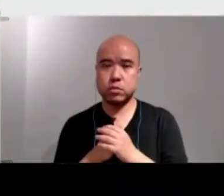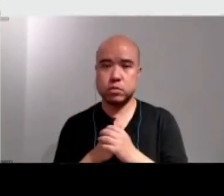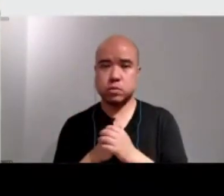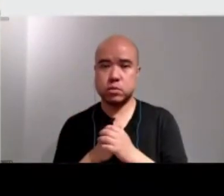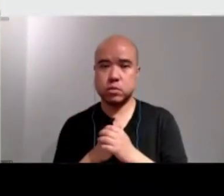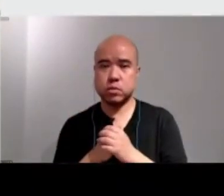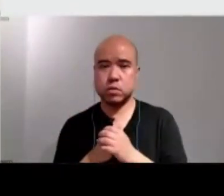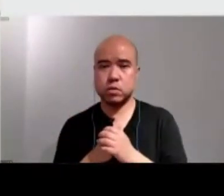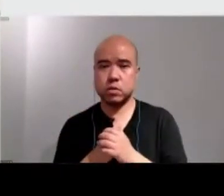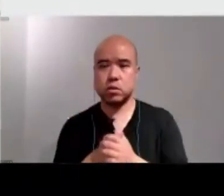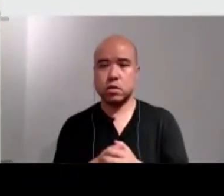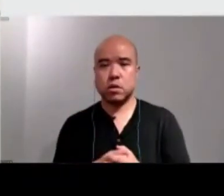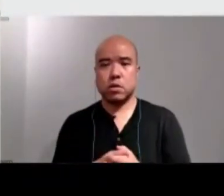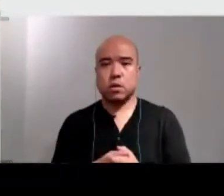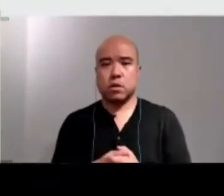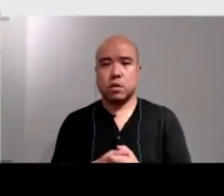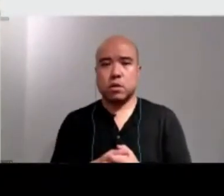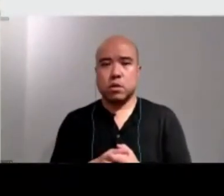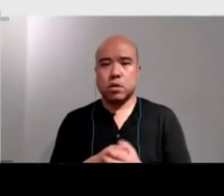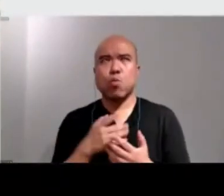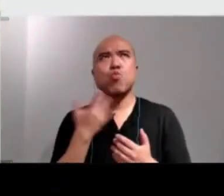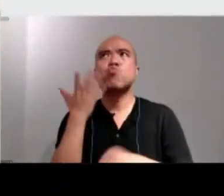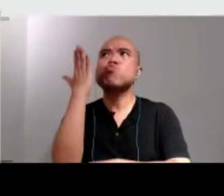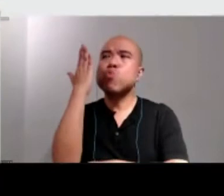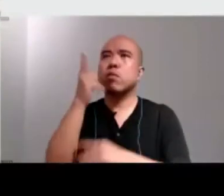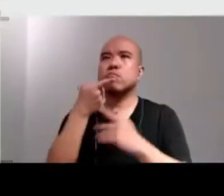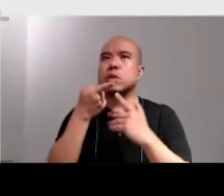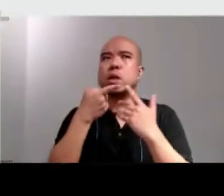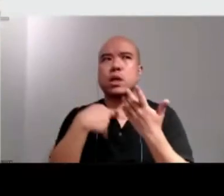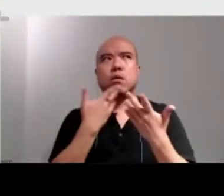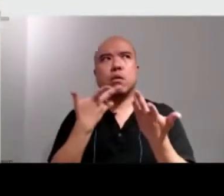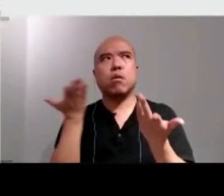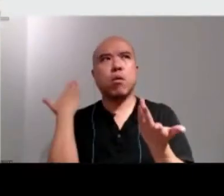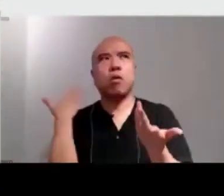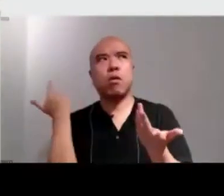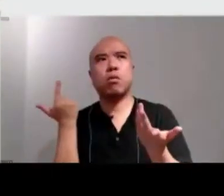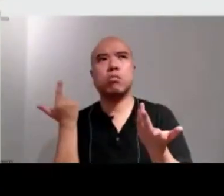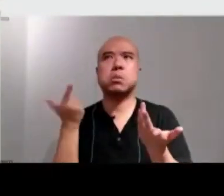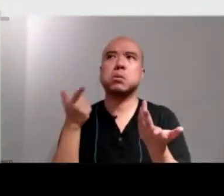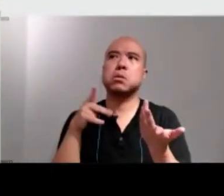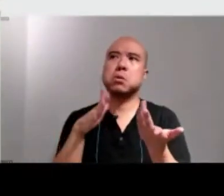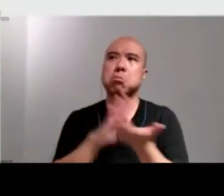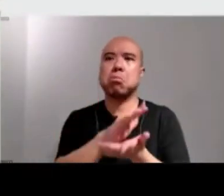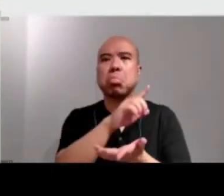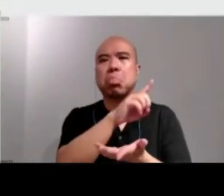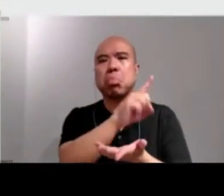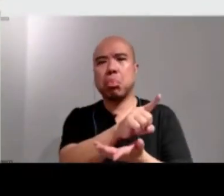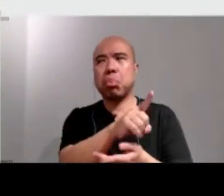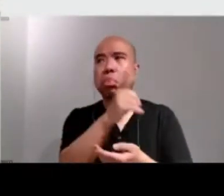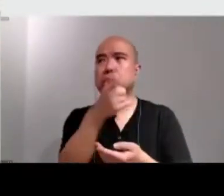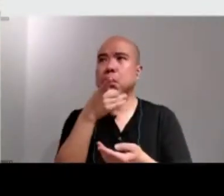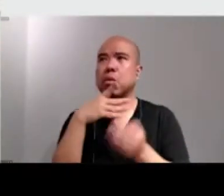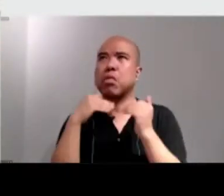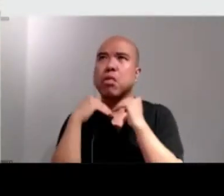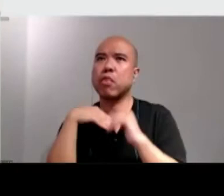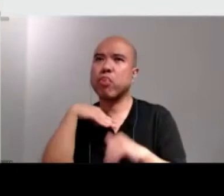很多講座，我們沒辦法做很多的籌款。這半年一年呢，我都知道大家都學了很久了，每次我們講座都有些不